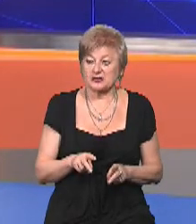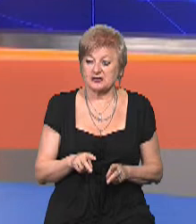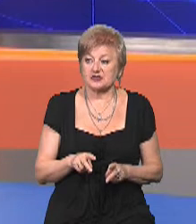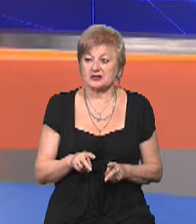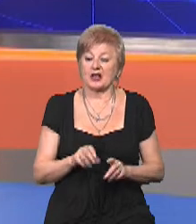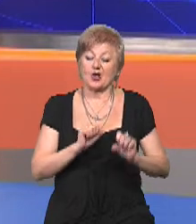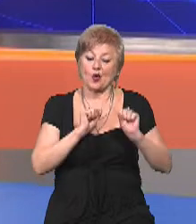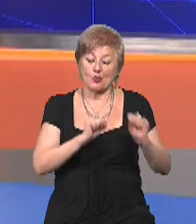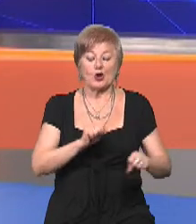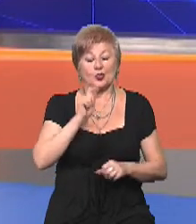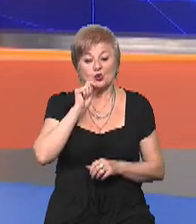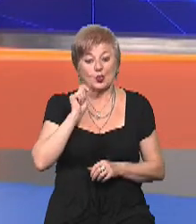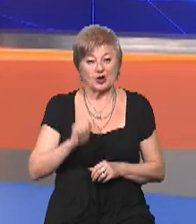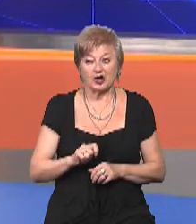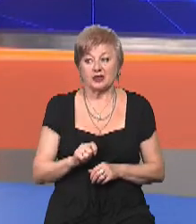и обороны Украины.